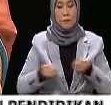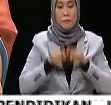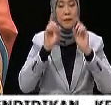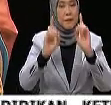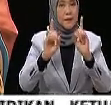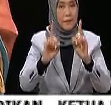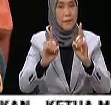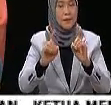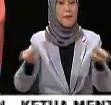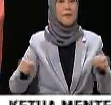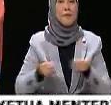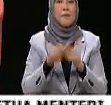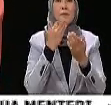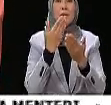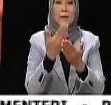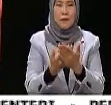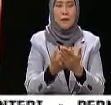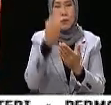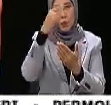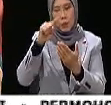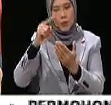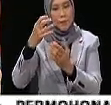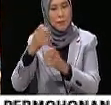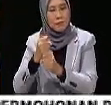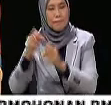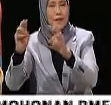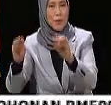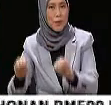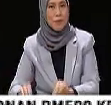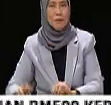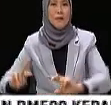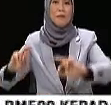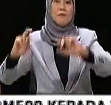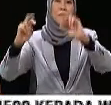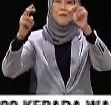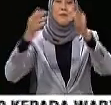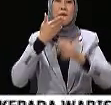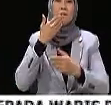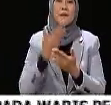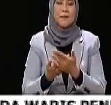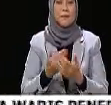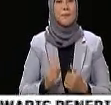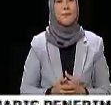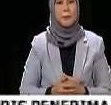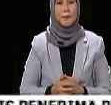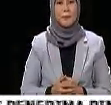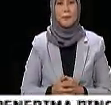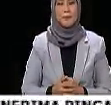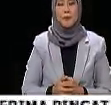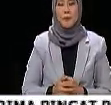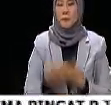tempat yang baik untuk melahirkan insan manusia yang baik di atas dunia khususnya negara kita uh uh Oke